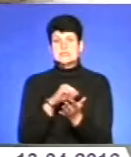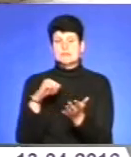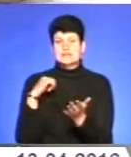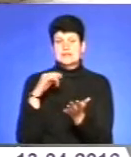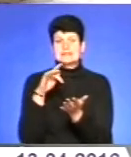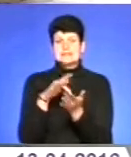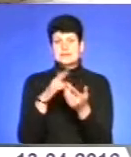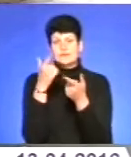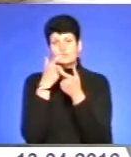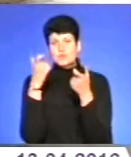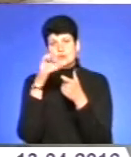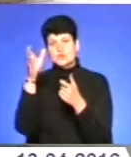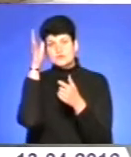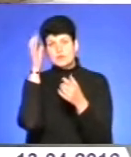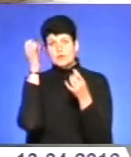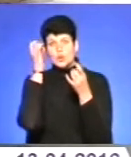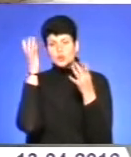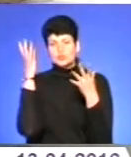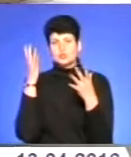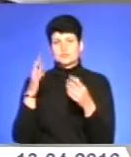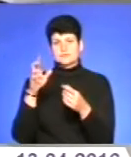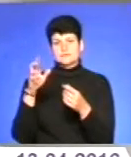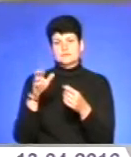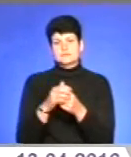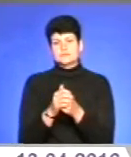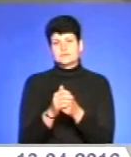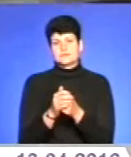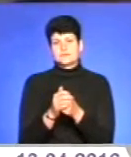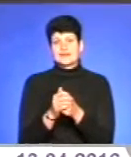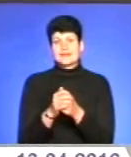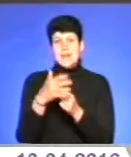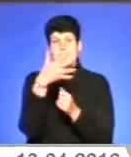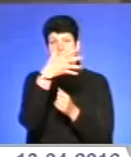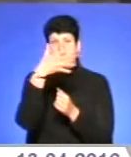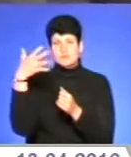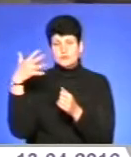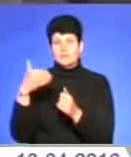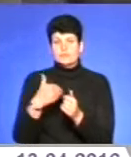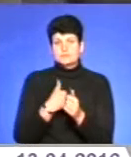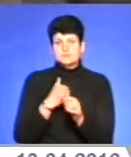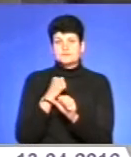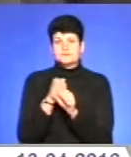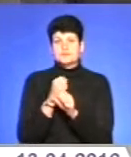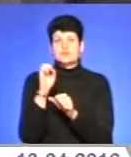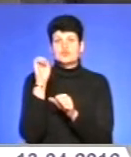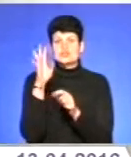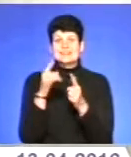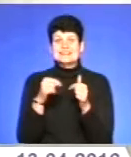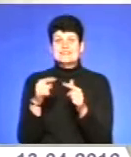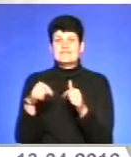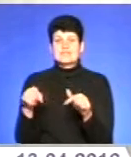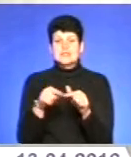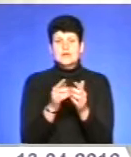центром інформації освіти, культури та краєзнавства. На 5 поверхах планували розмістити 14 відділів